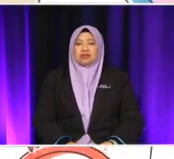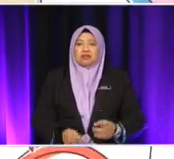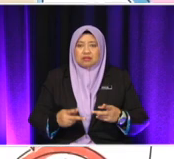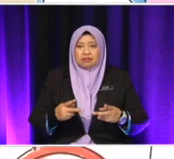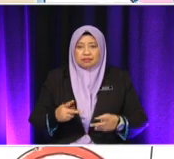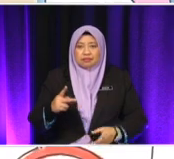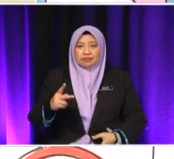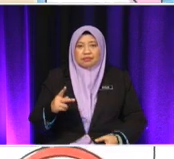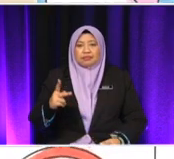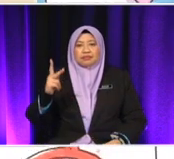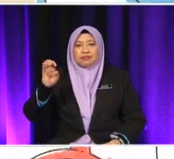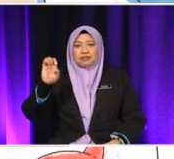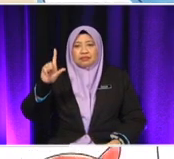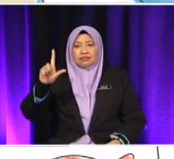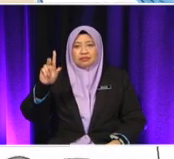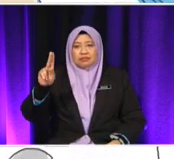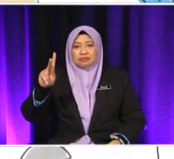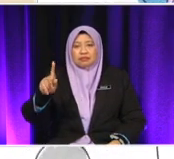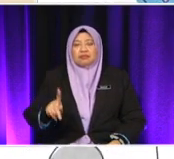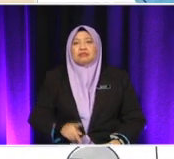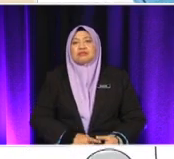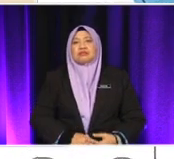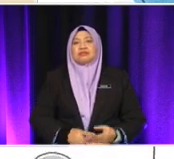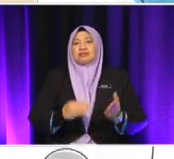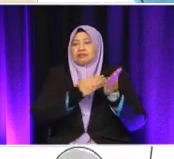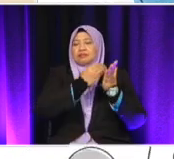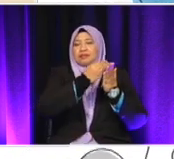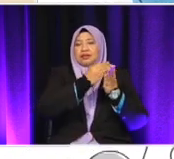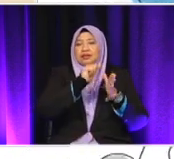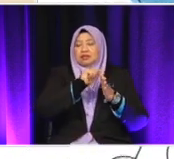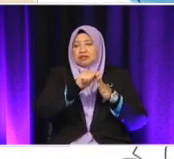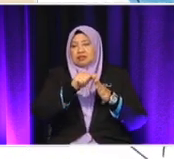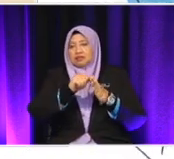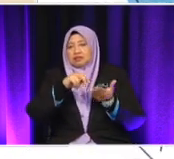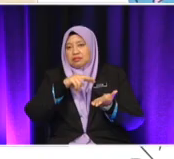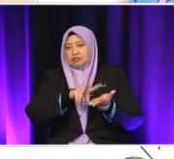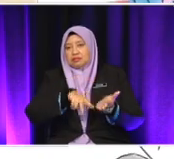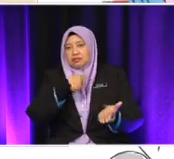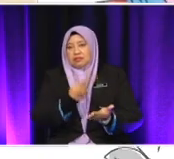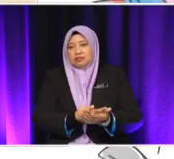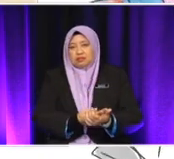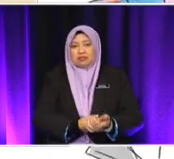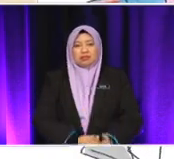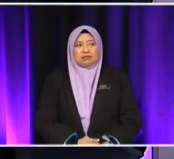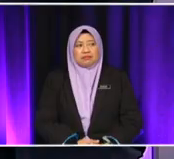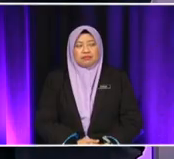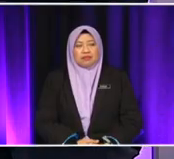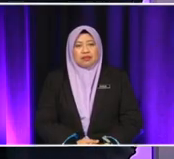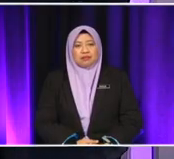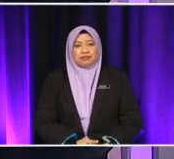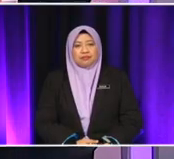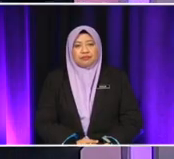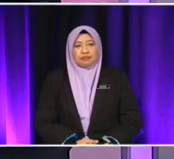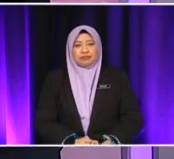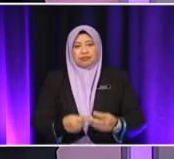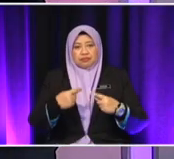maksud saya penawaran meningkat ataupun penawaran jatuh Oke siapa yang akan coba Oke kita coba